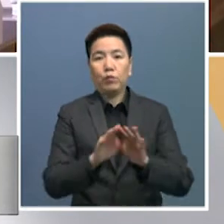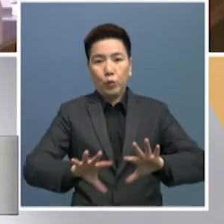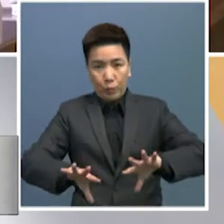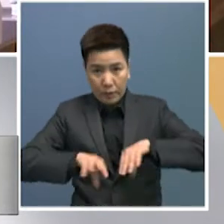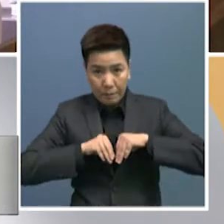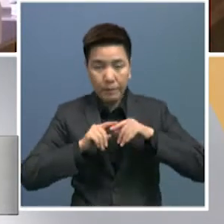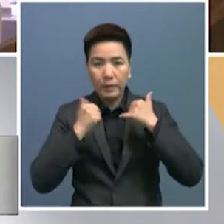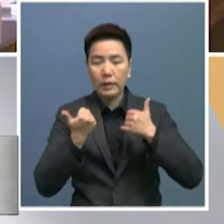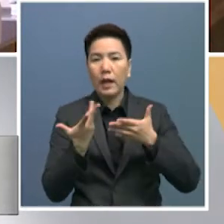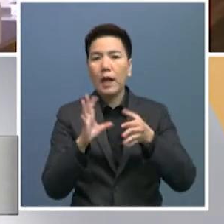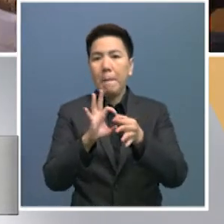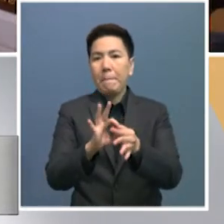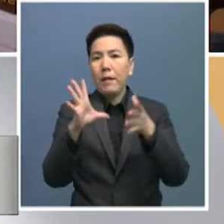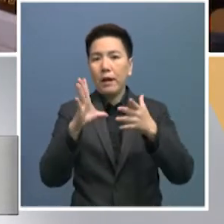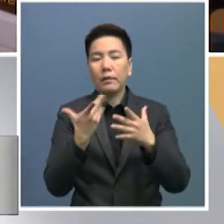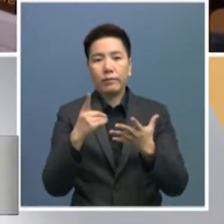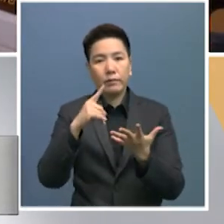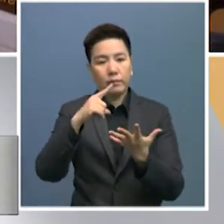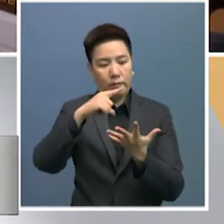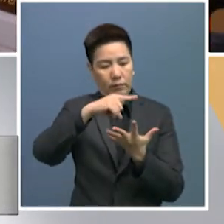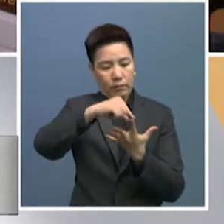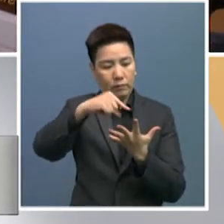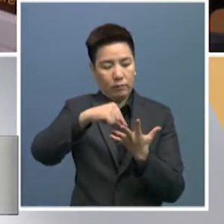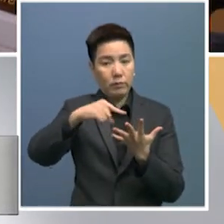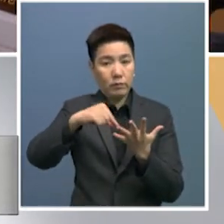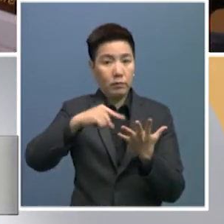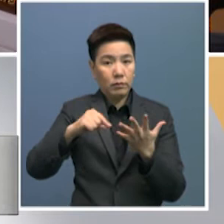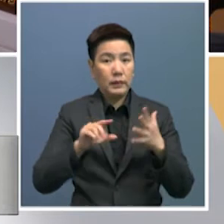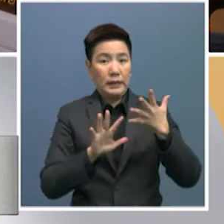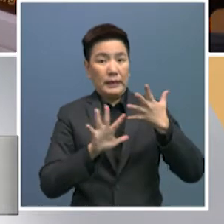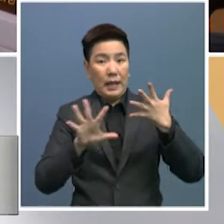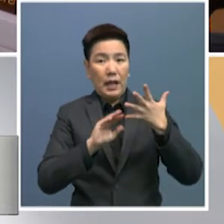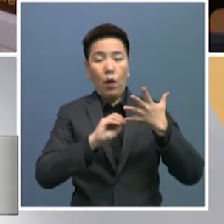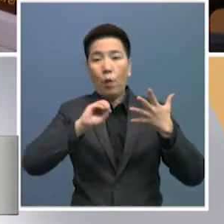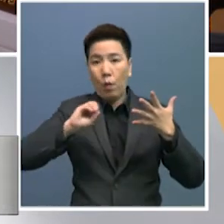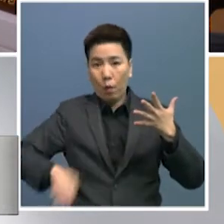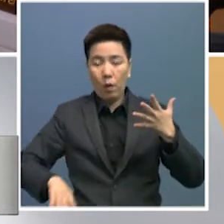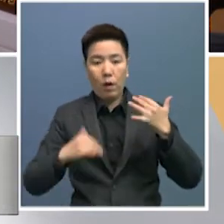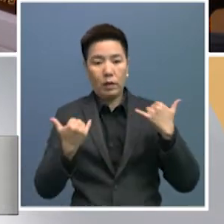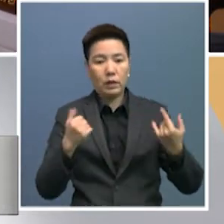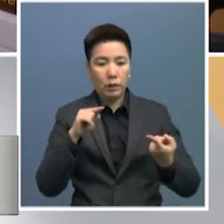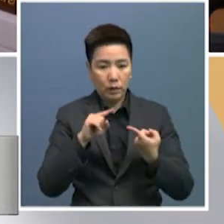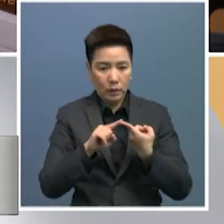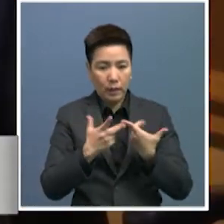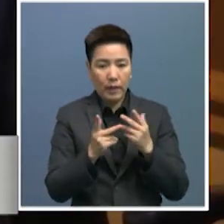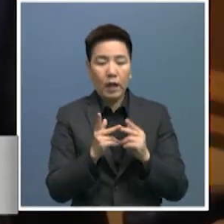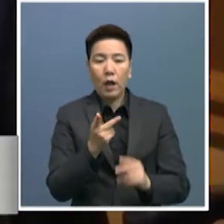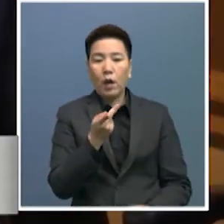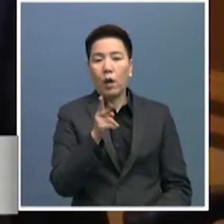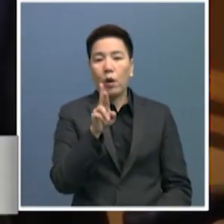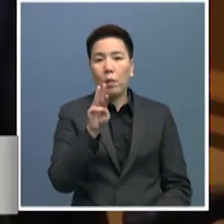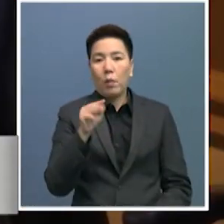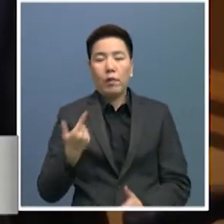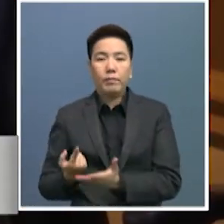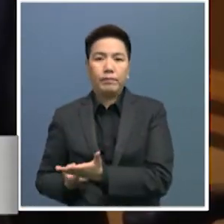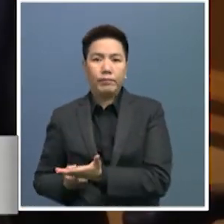คะเพื่อที่จะได้ปลดล็อคกัญชาออกจากยาเสพติดให้โทษประเภท 5นั่นเองค่ะโดยมีมติที่ทางคณะรัฐมนตรีเป็น